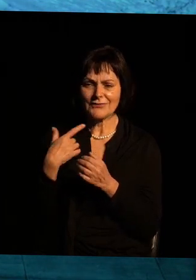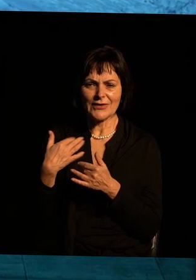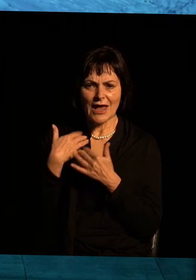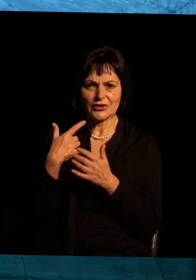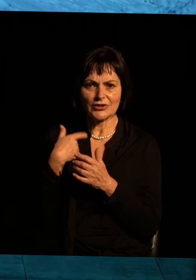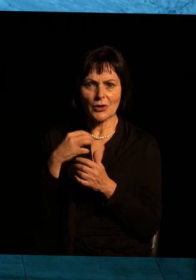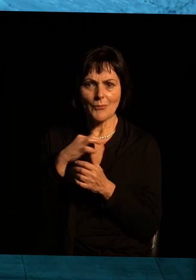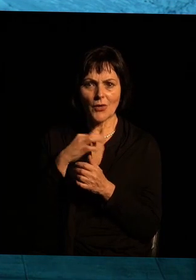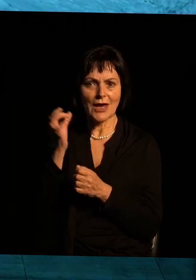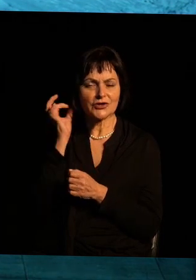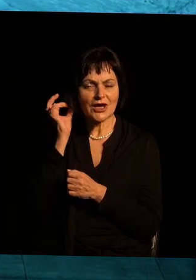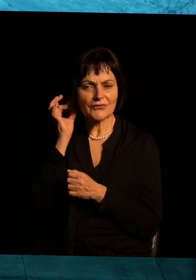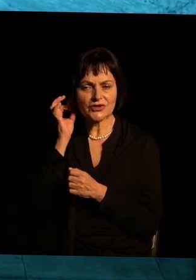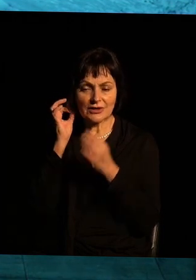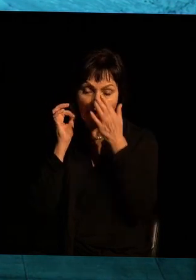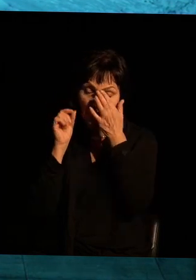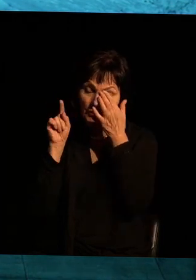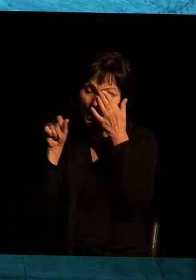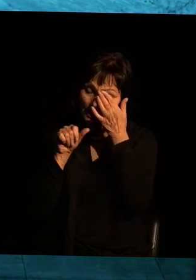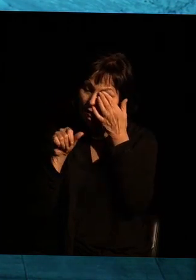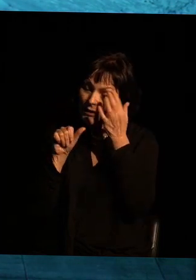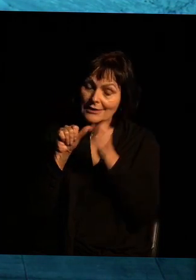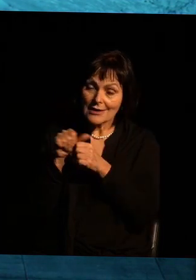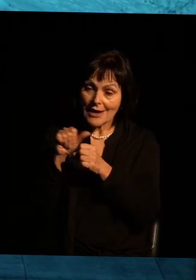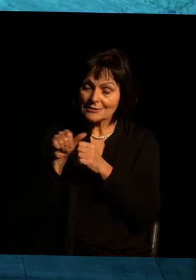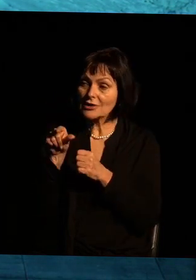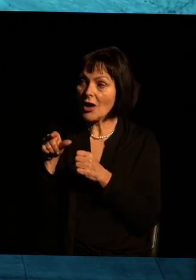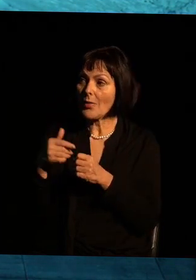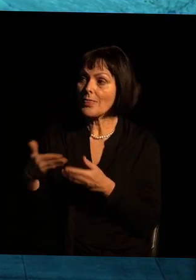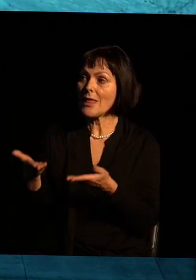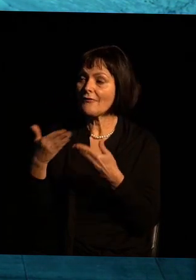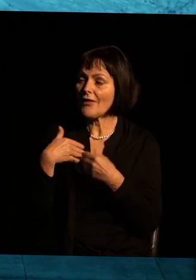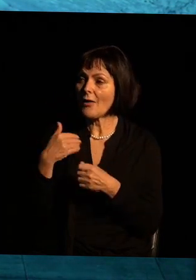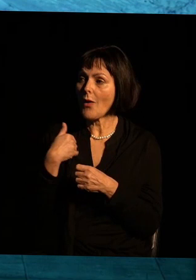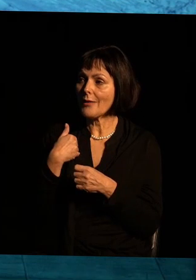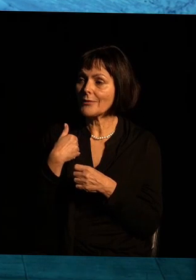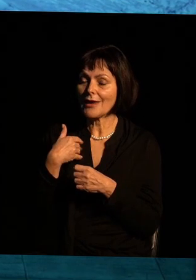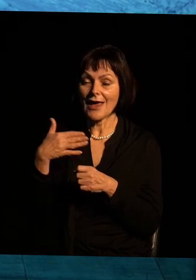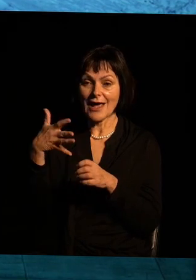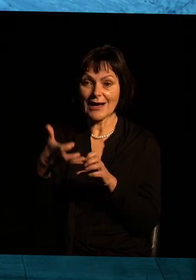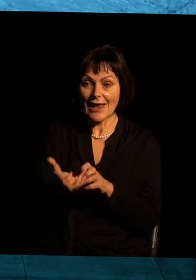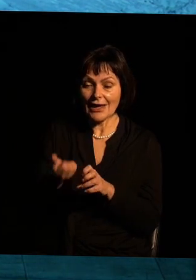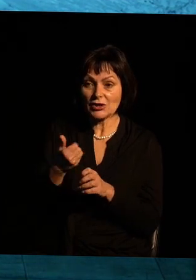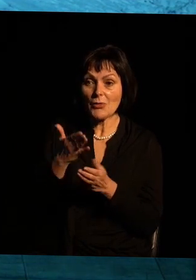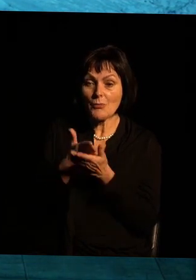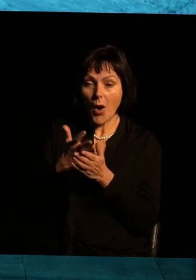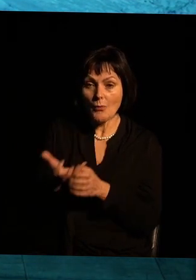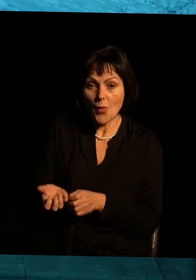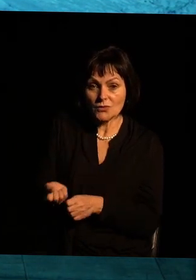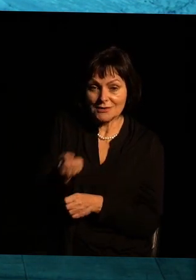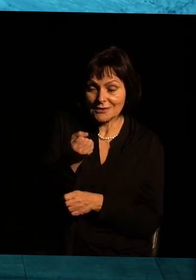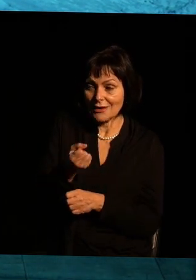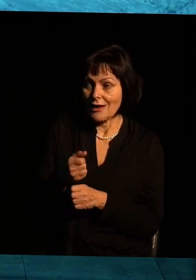że moja dziewczyna, która tam jest, to podawała mi rękę, żeby mi pomóc w tych